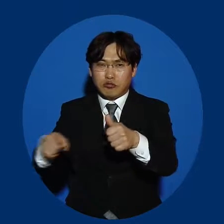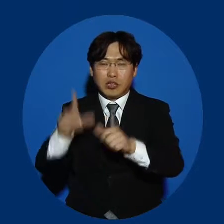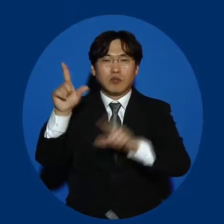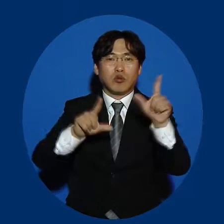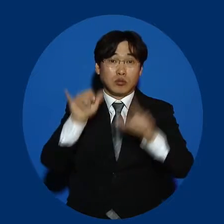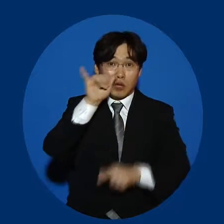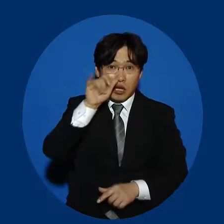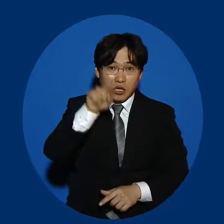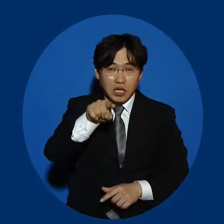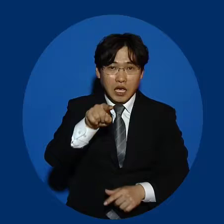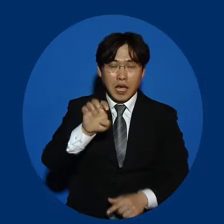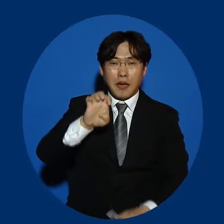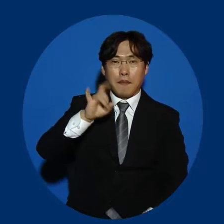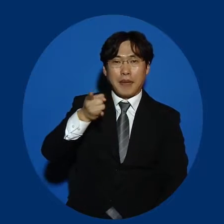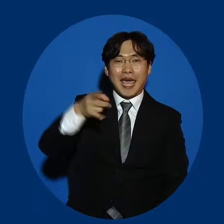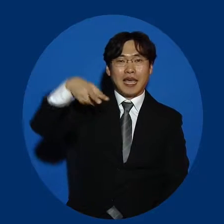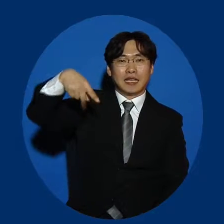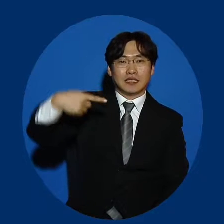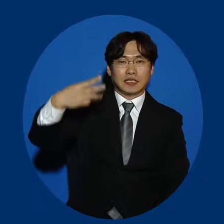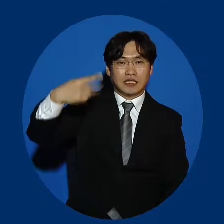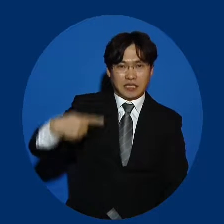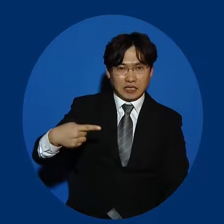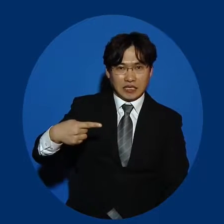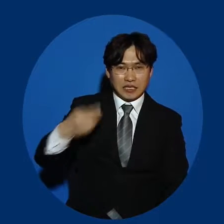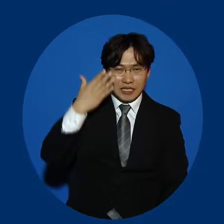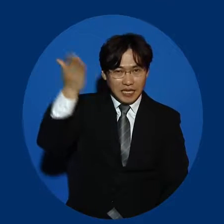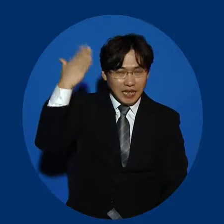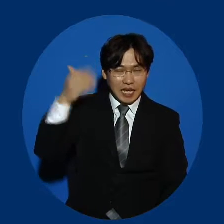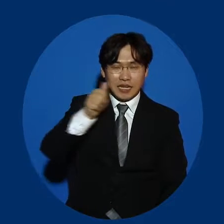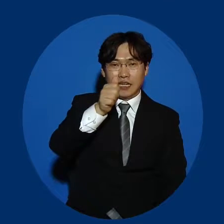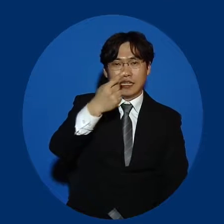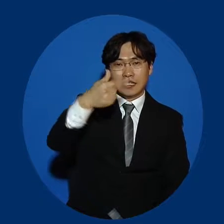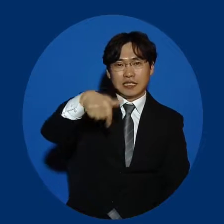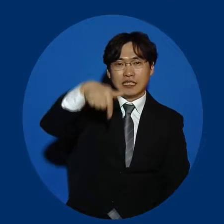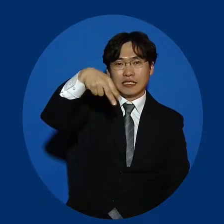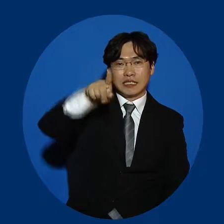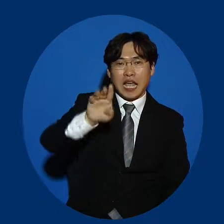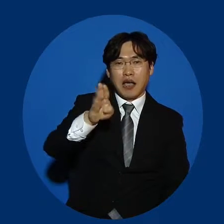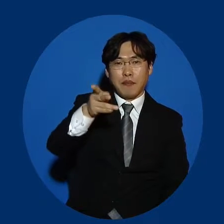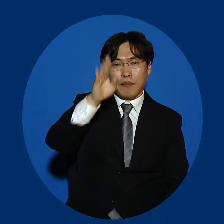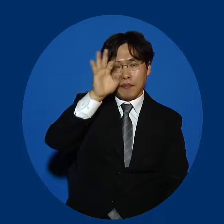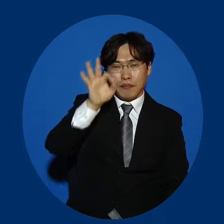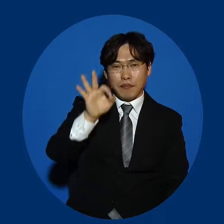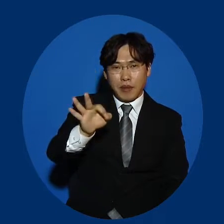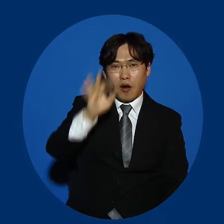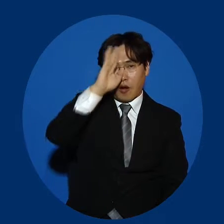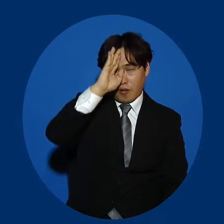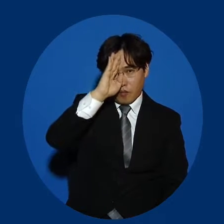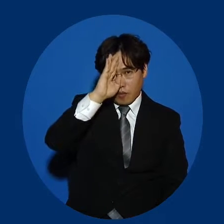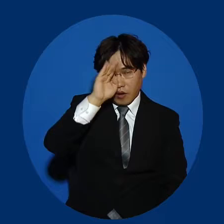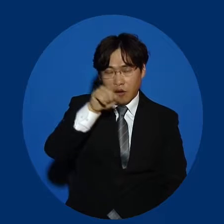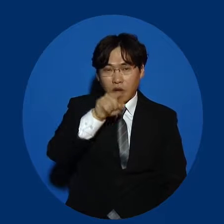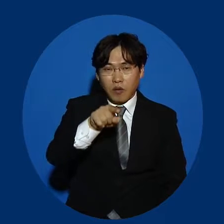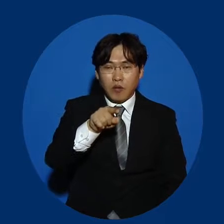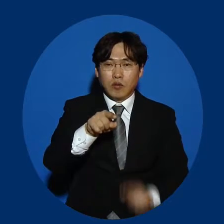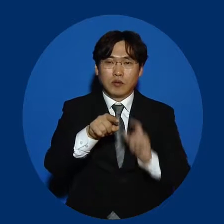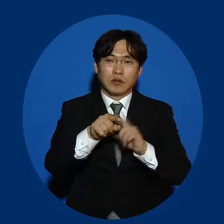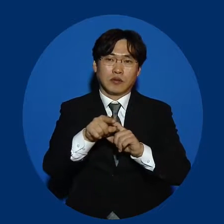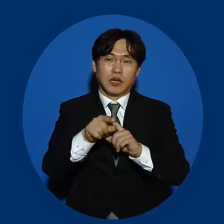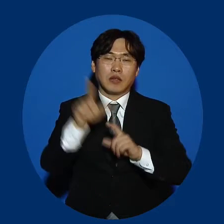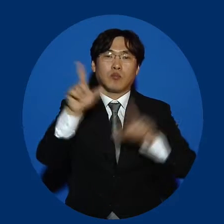과거 패스트 흑사병 이후에 흑사병을 빗대어서 그린 그림인데